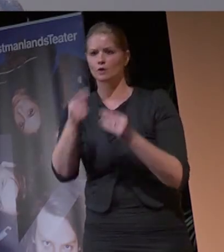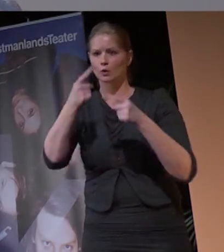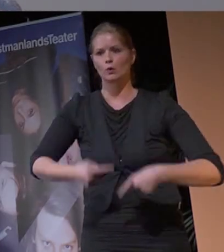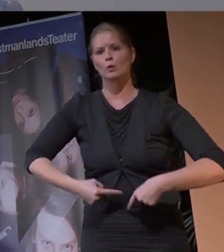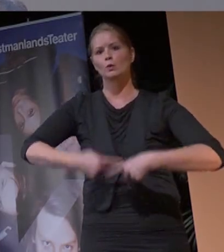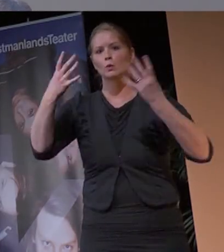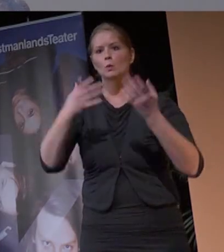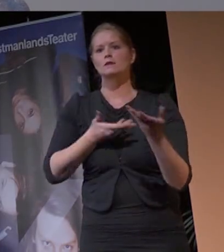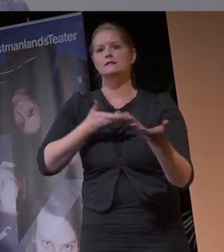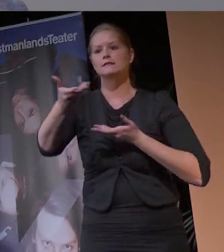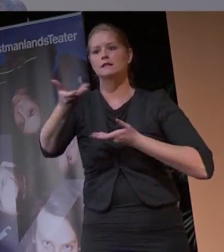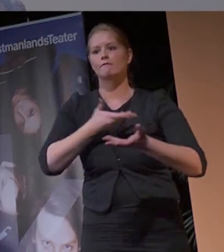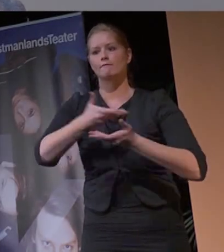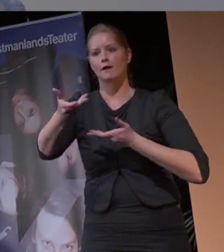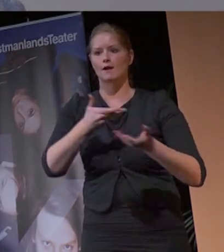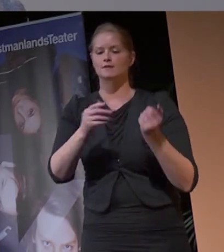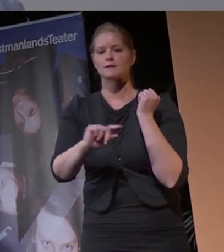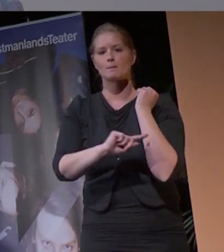kultursamverkanspolitikmodell 2.0.